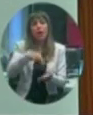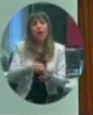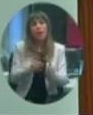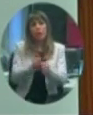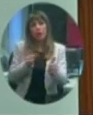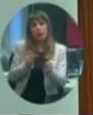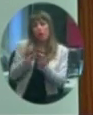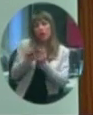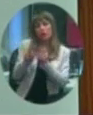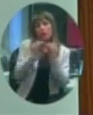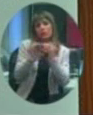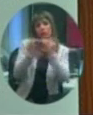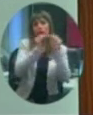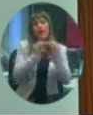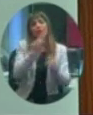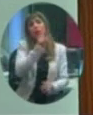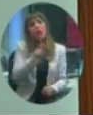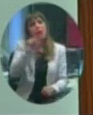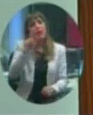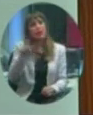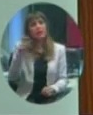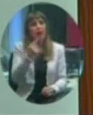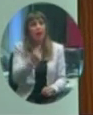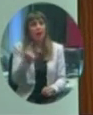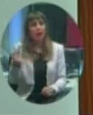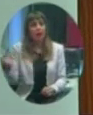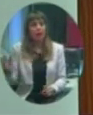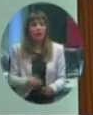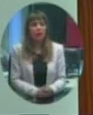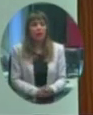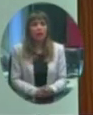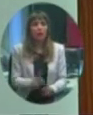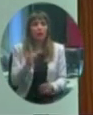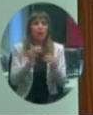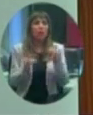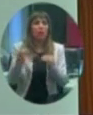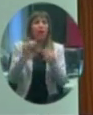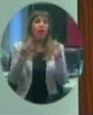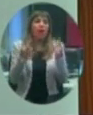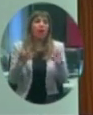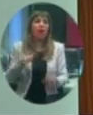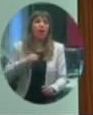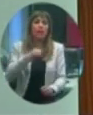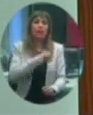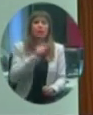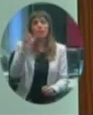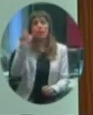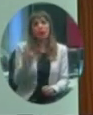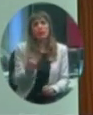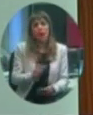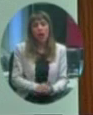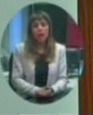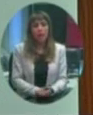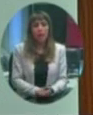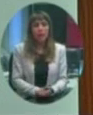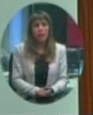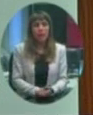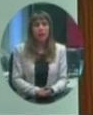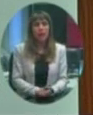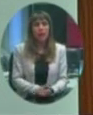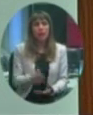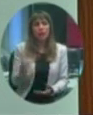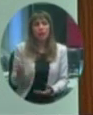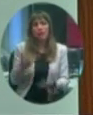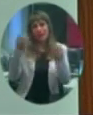כל אזרח, זה מעלה את הערך העצמי של הבן אדם. וייתן לו טיפה מהכבוד